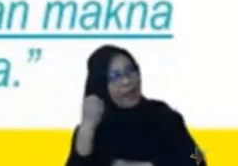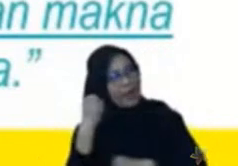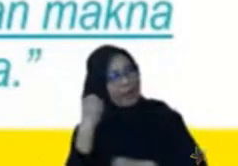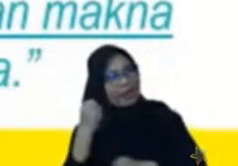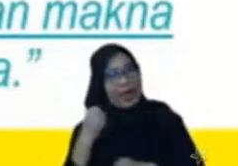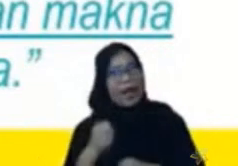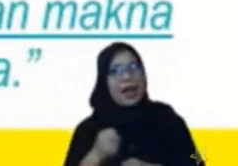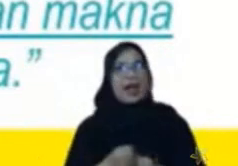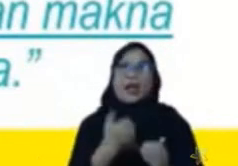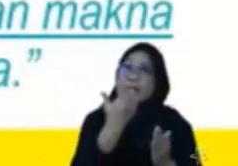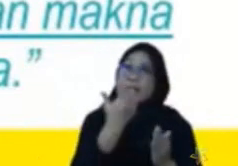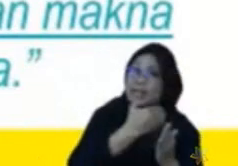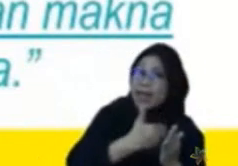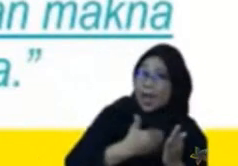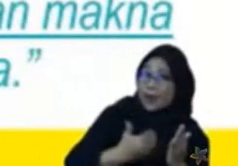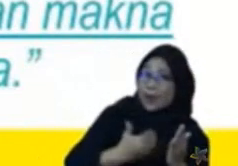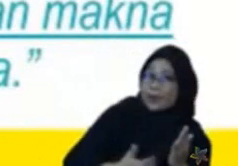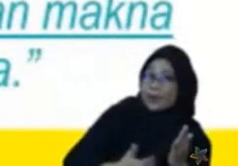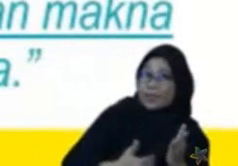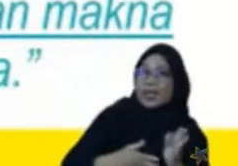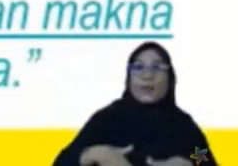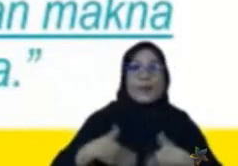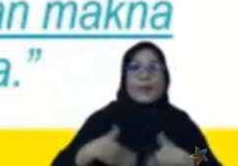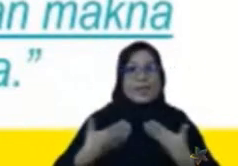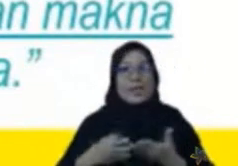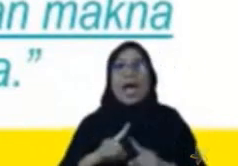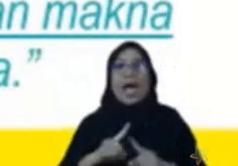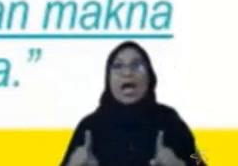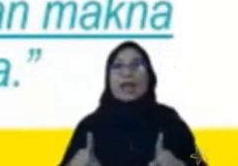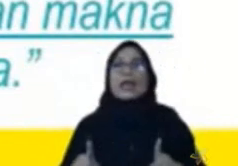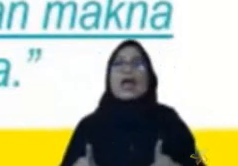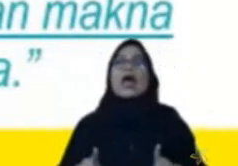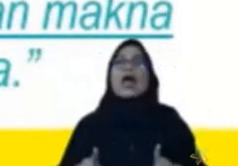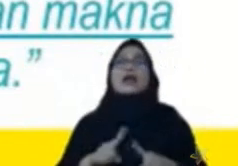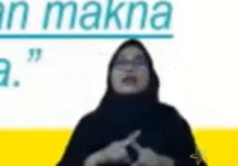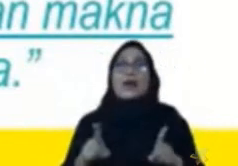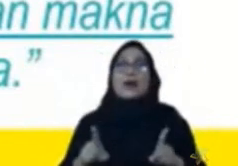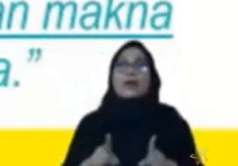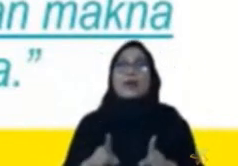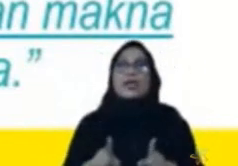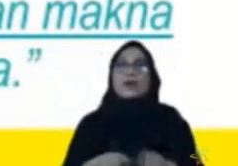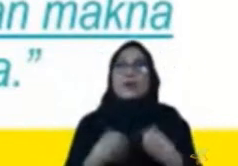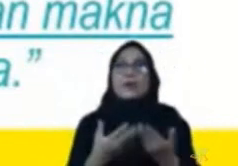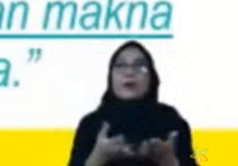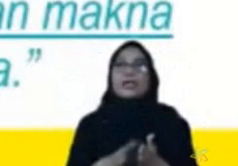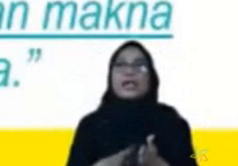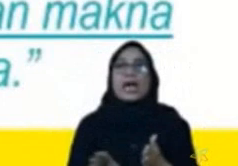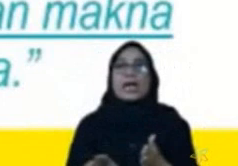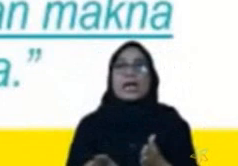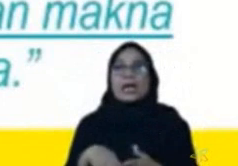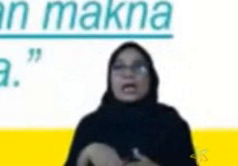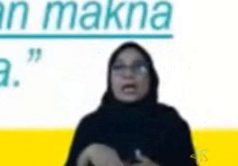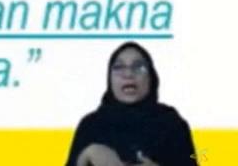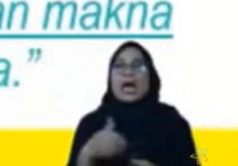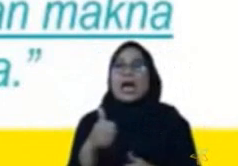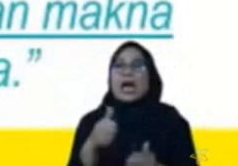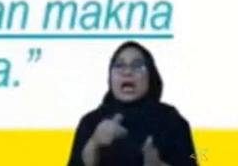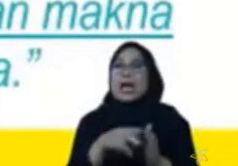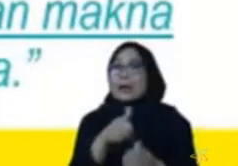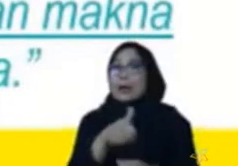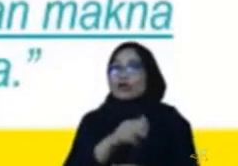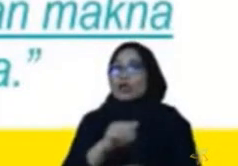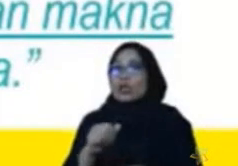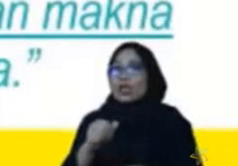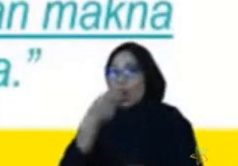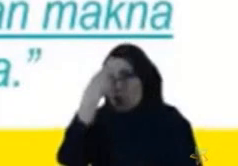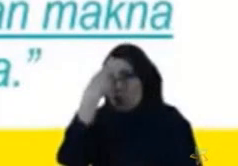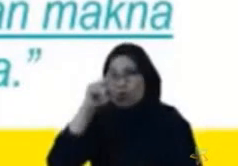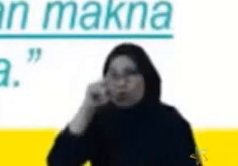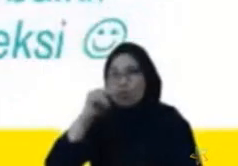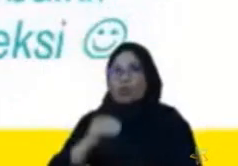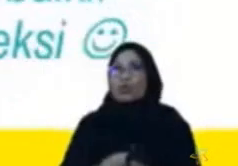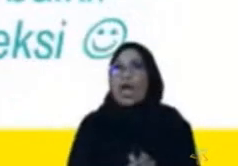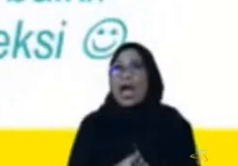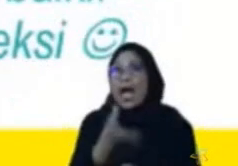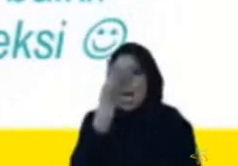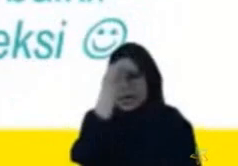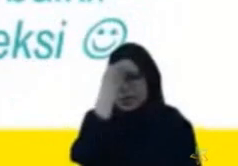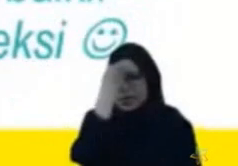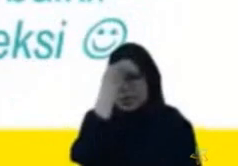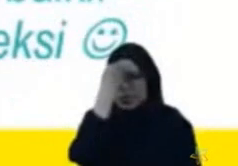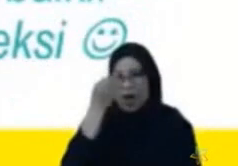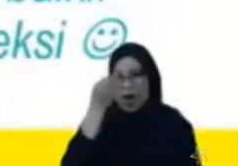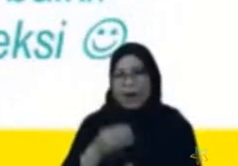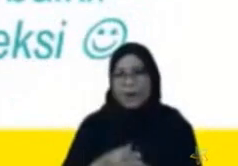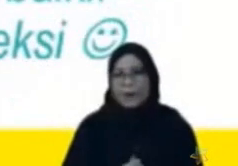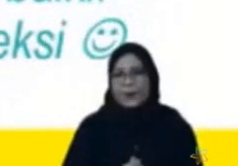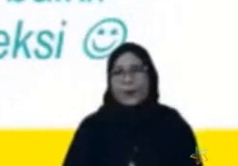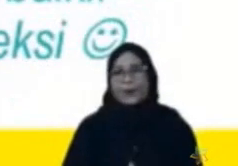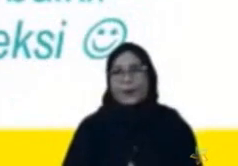dan menyenangkan, tetapi yang paling penting adalah memberikan makna dan berdampak bagi murid di kehidupannya. Lanjut.